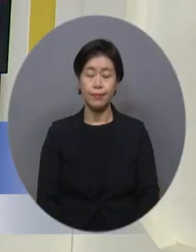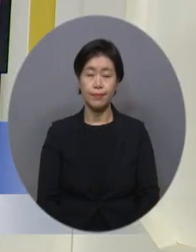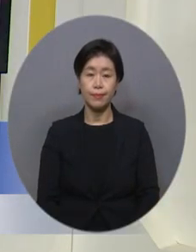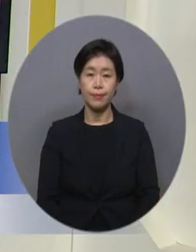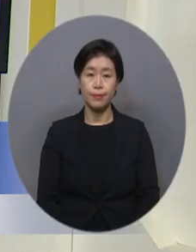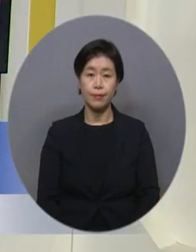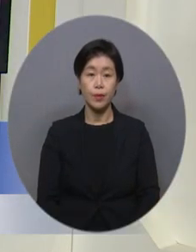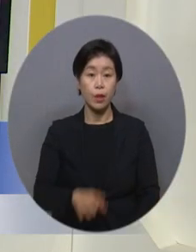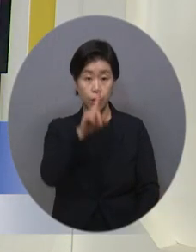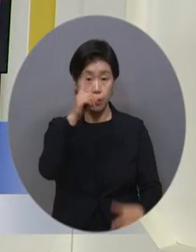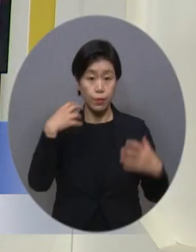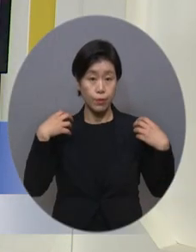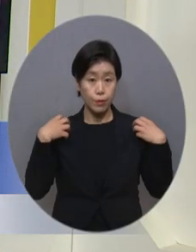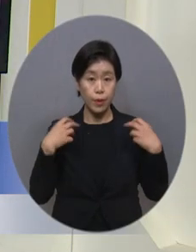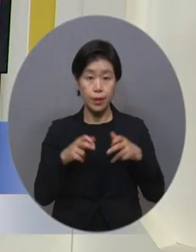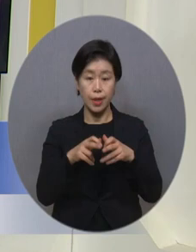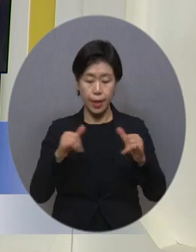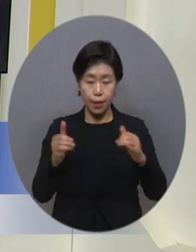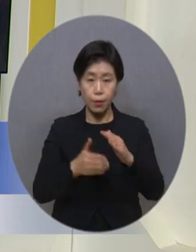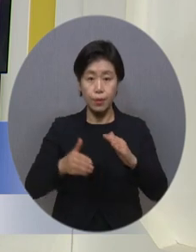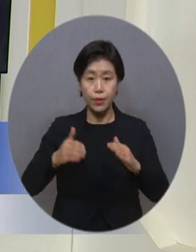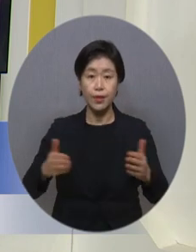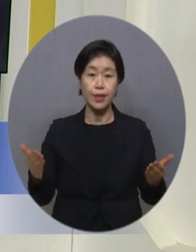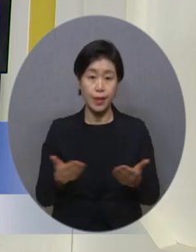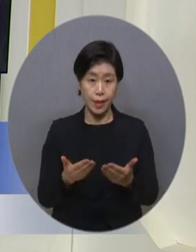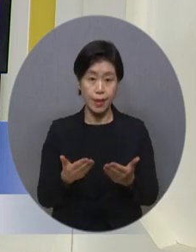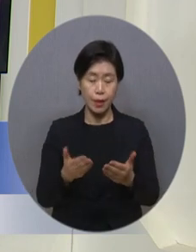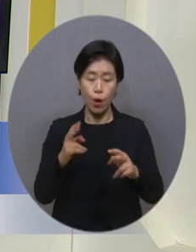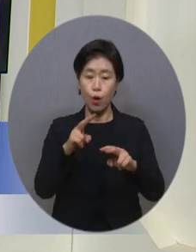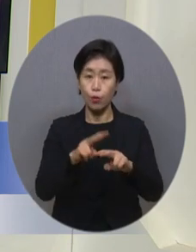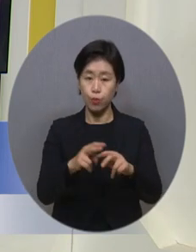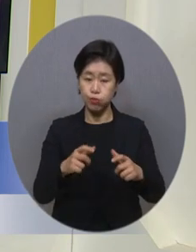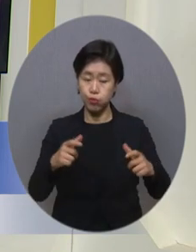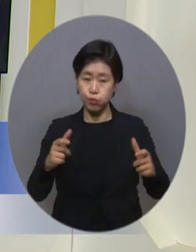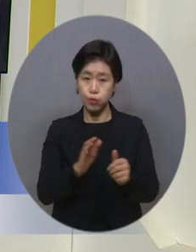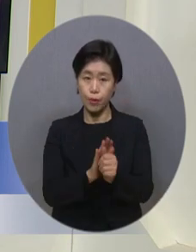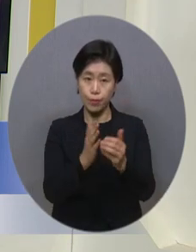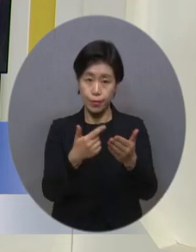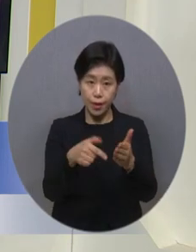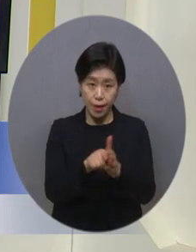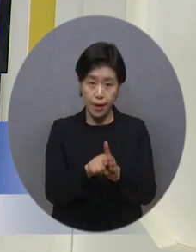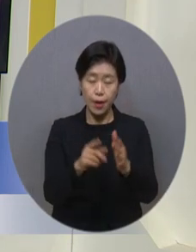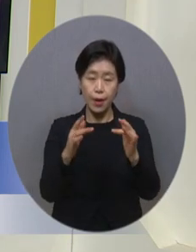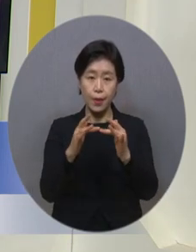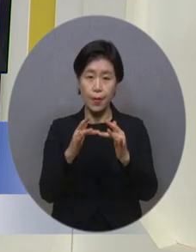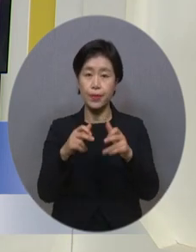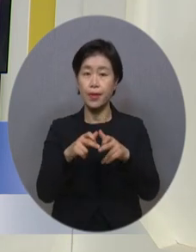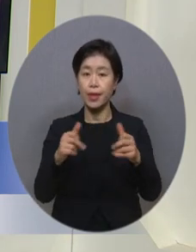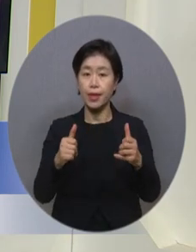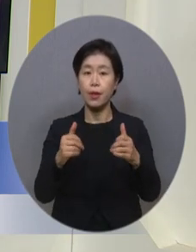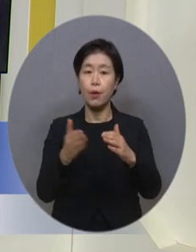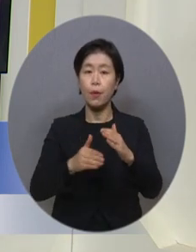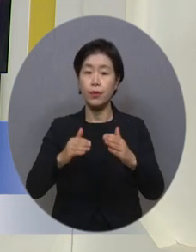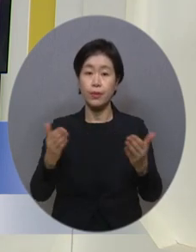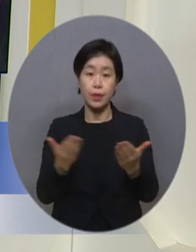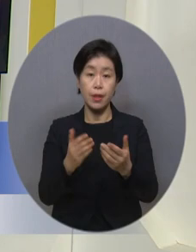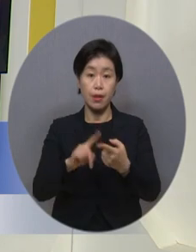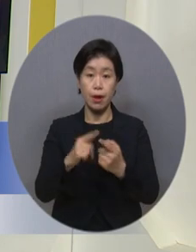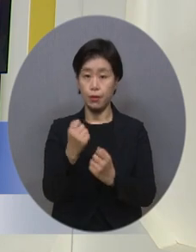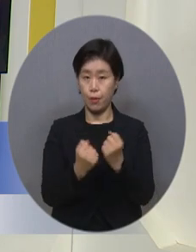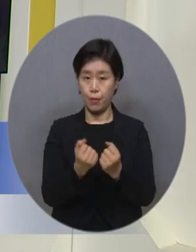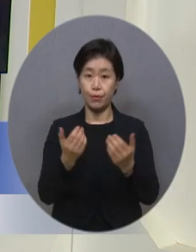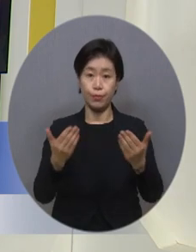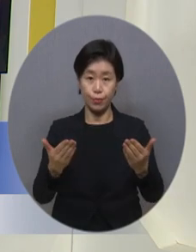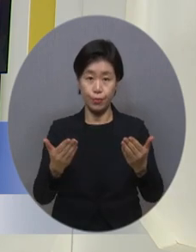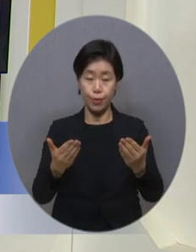다음 뉴스입니다 정부가 장애인의 공직 진출 확대를 위해 온라인 장애인 공직 설명회를 개최하고 채용